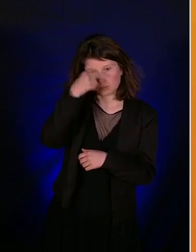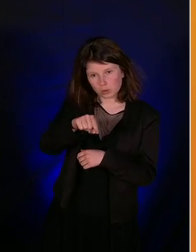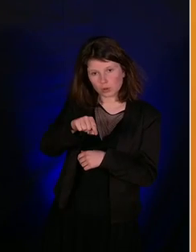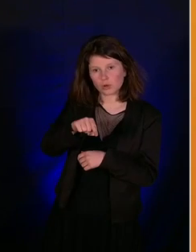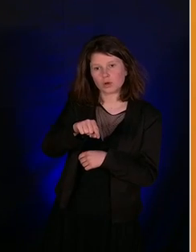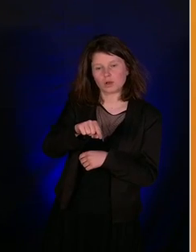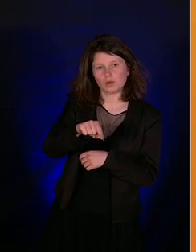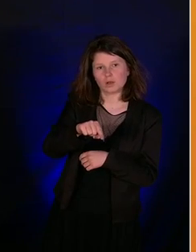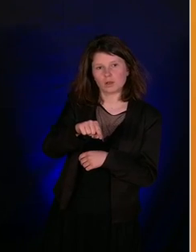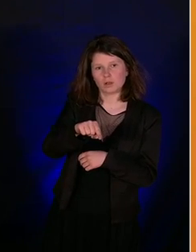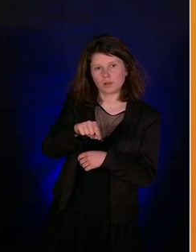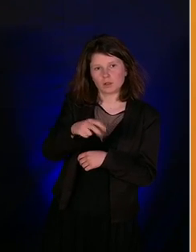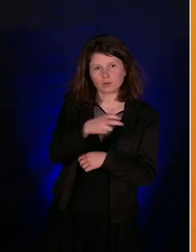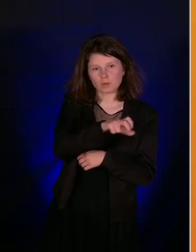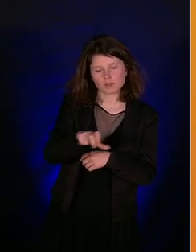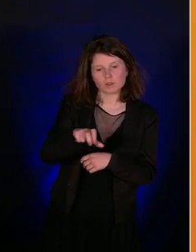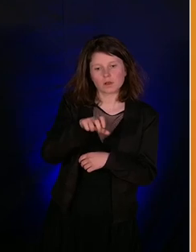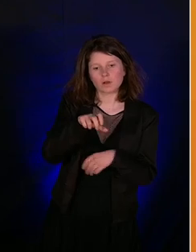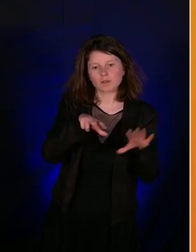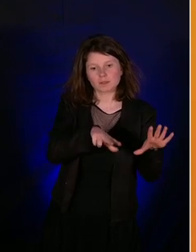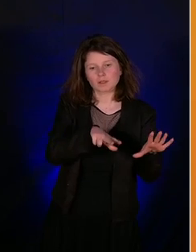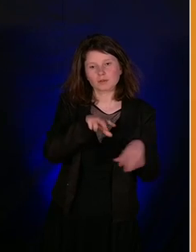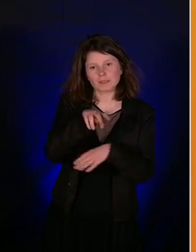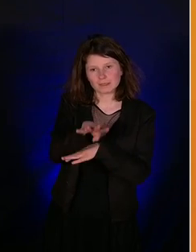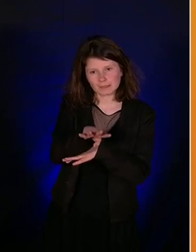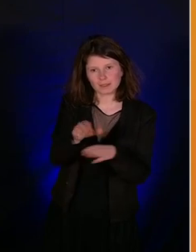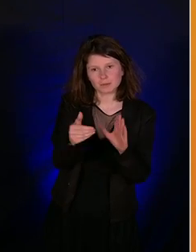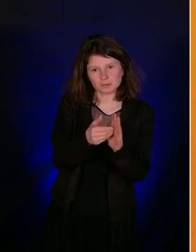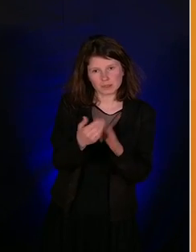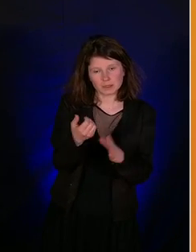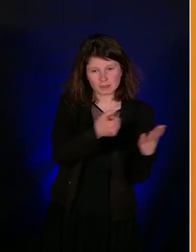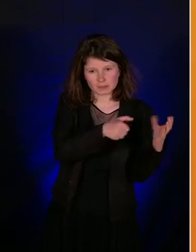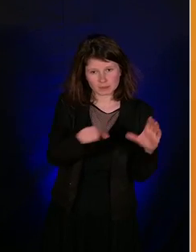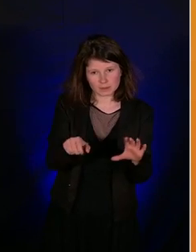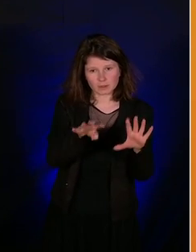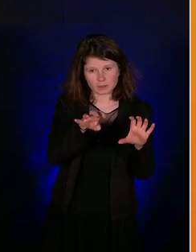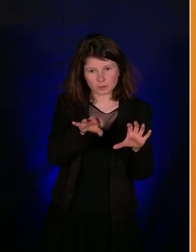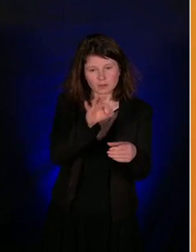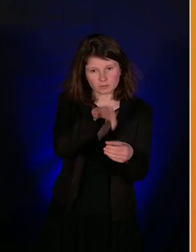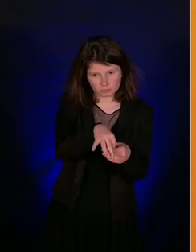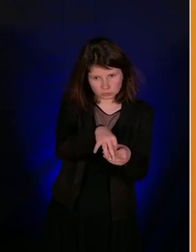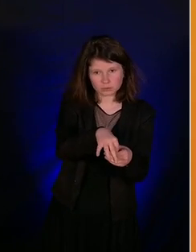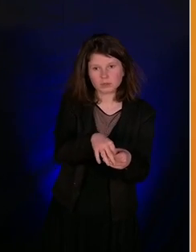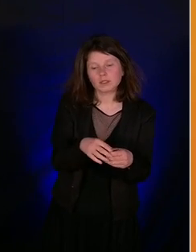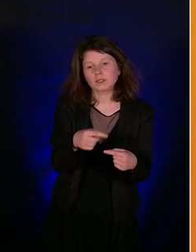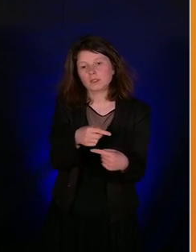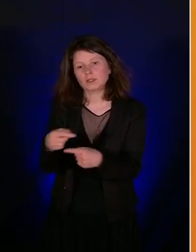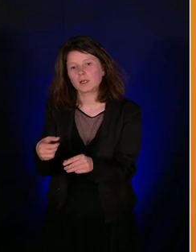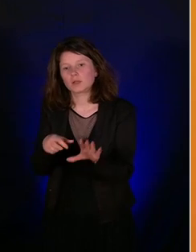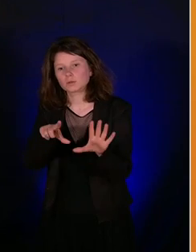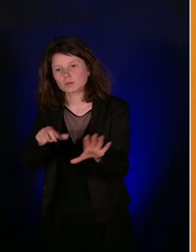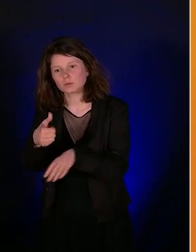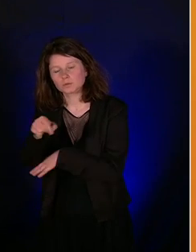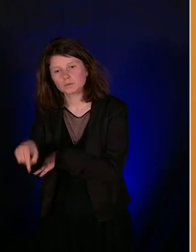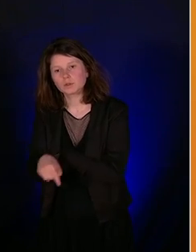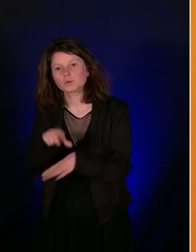384 680 384000 pardon 690 voix soit 71,70 %